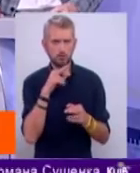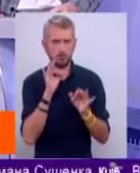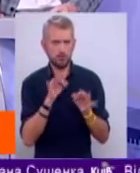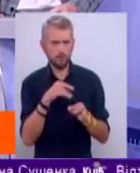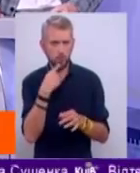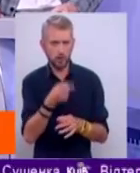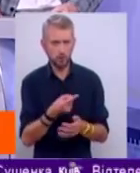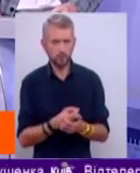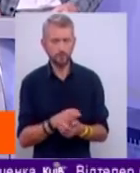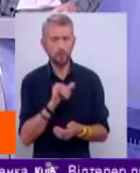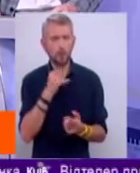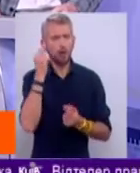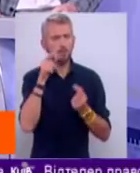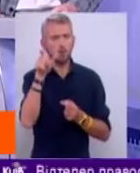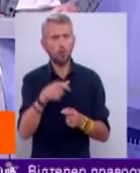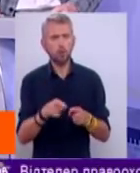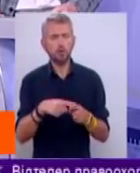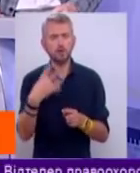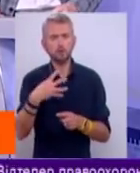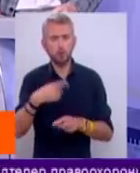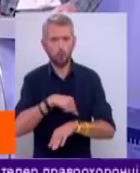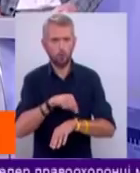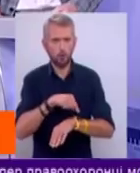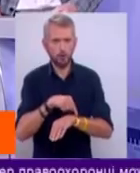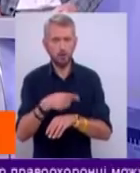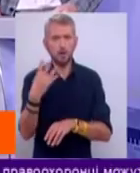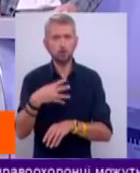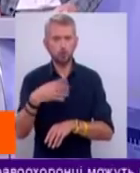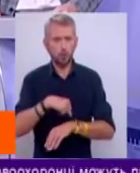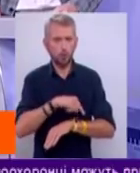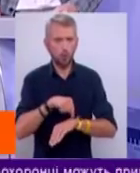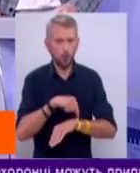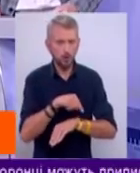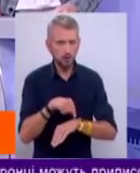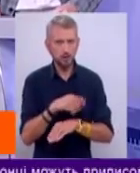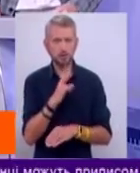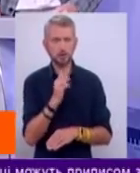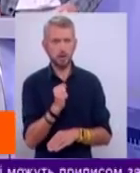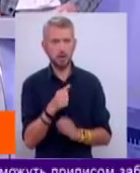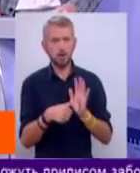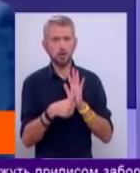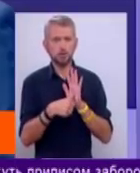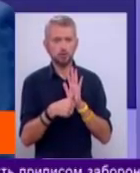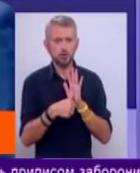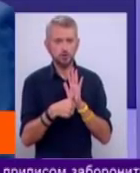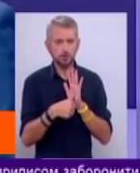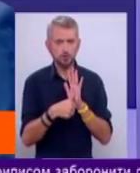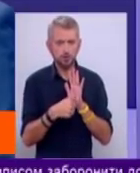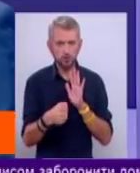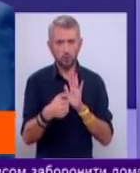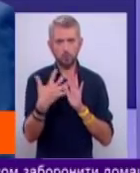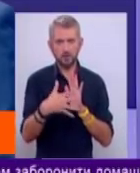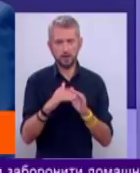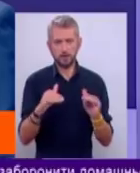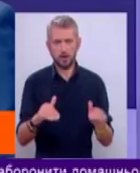правильно кажу. У психолога це 40 годин. 40 годин на 600 чимось